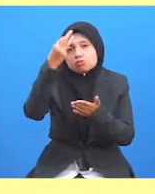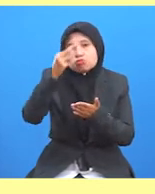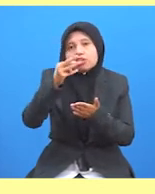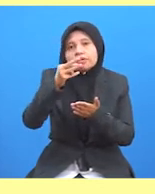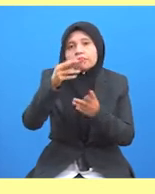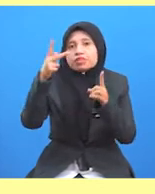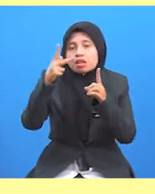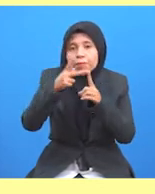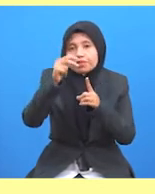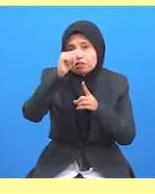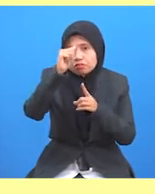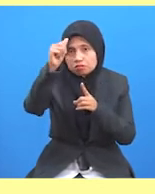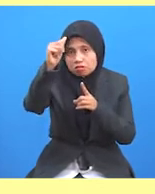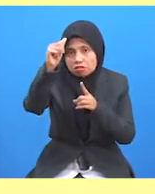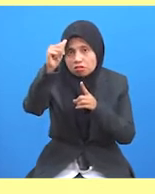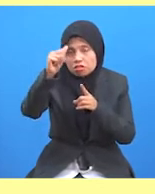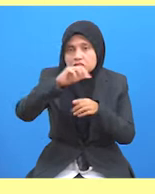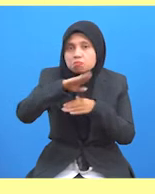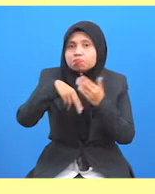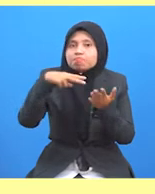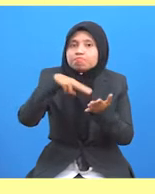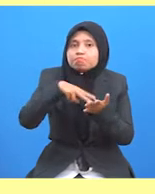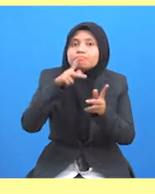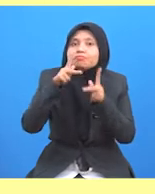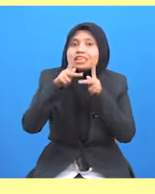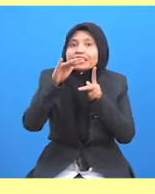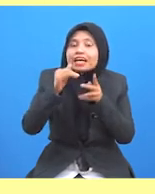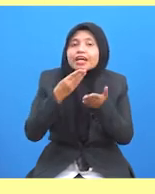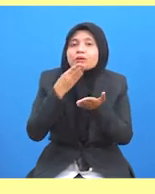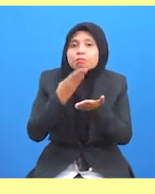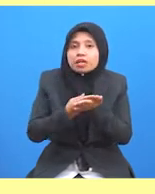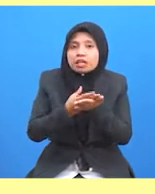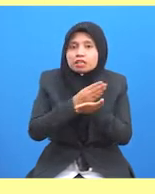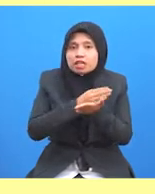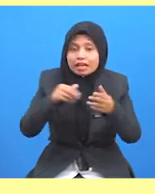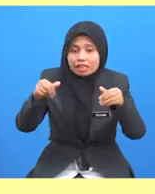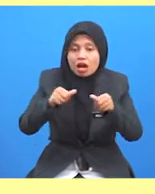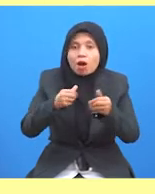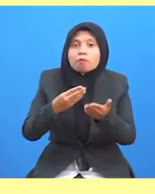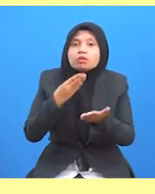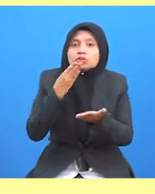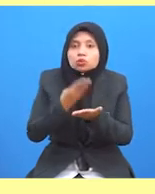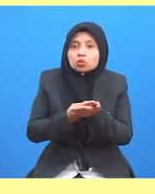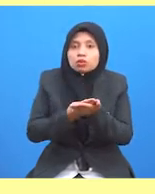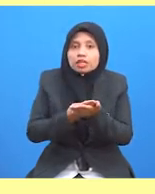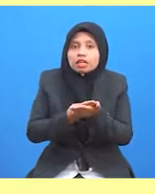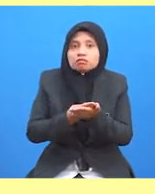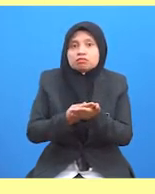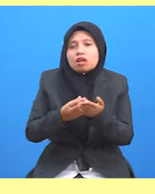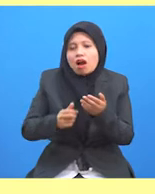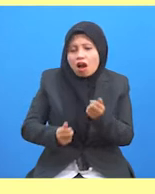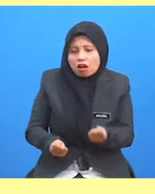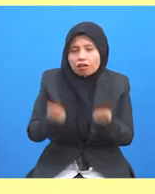kemuliaan. Kepada Allah lah naiknya segala perkataan yang baik, dan amal soleh pula diangkatnya